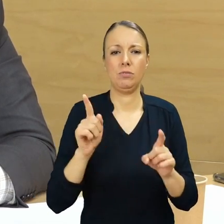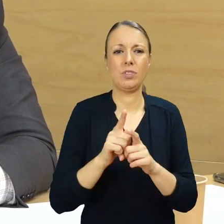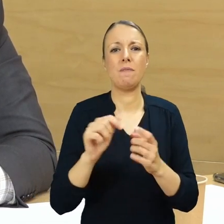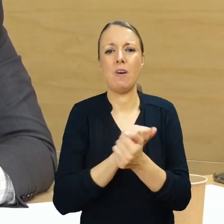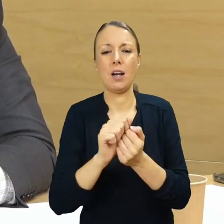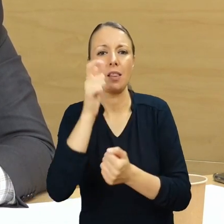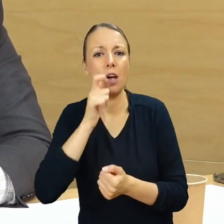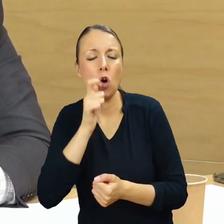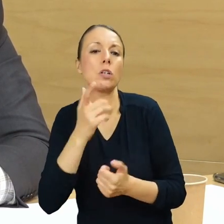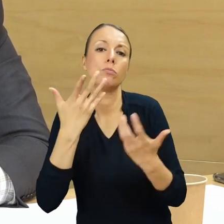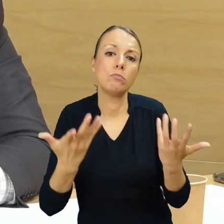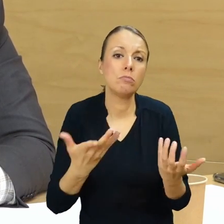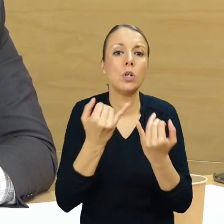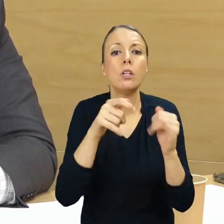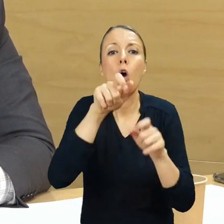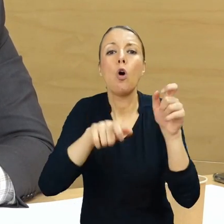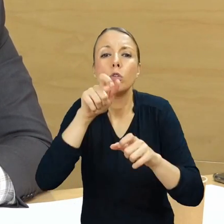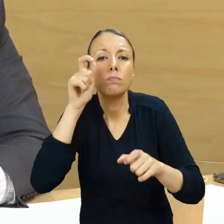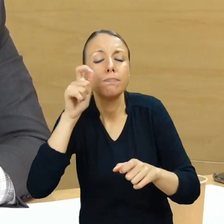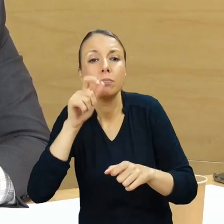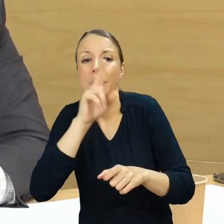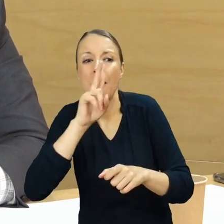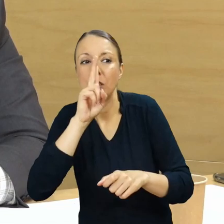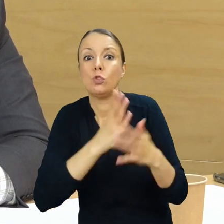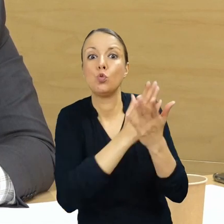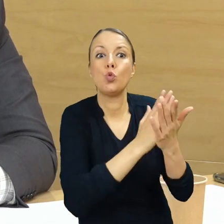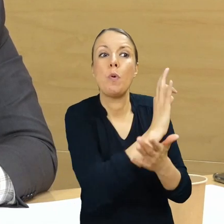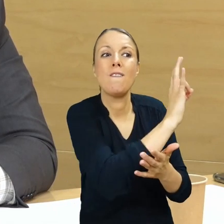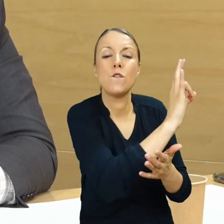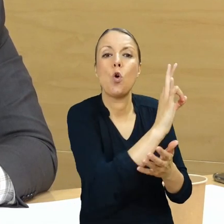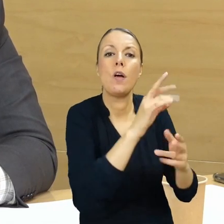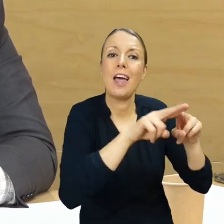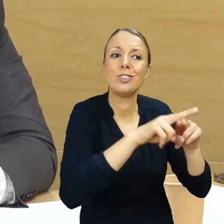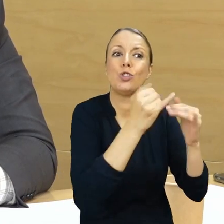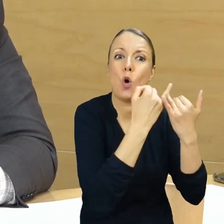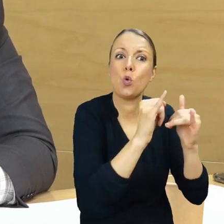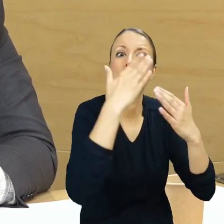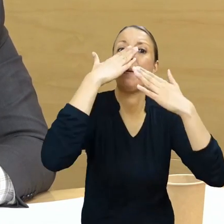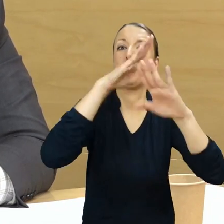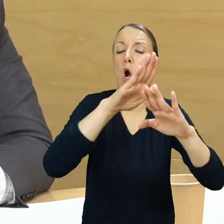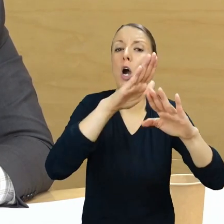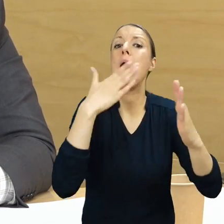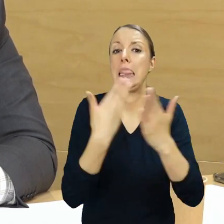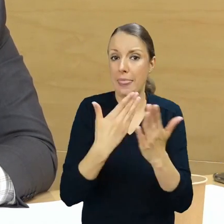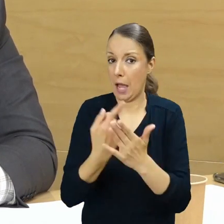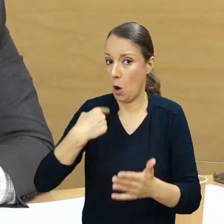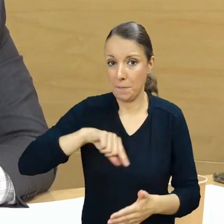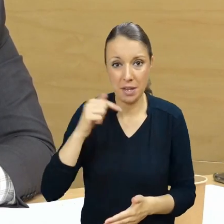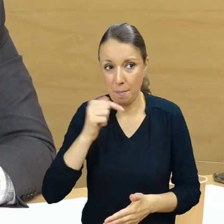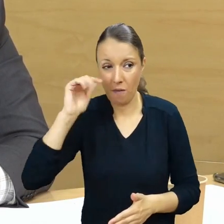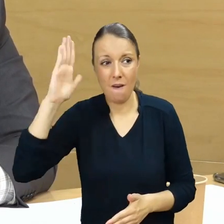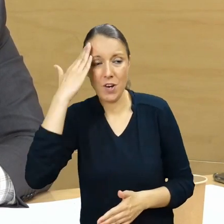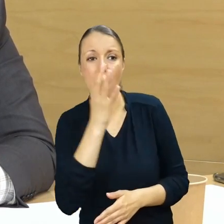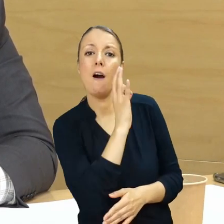wiedzieli, z jakich narzędzi dysponują służby, powoduje, że nie powinniśmy poznawać informacji na temat ich pracy. To